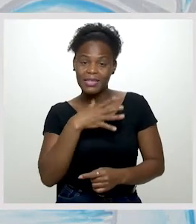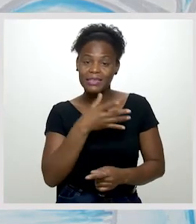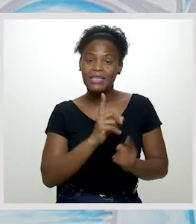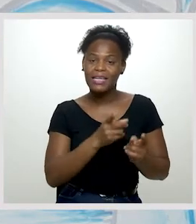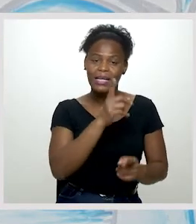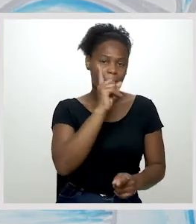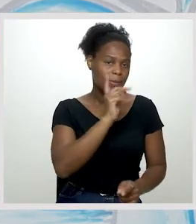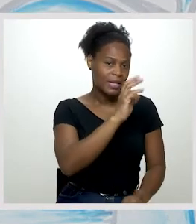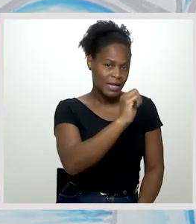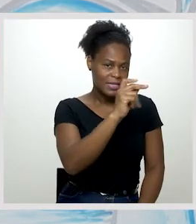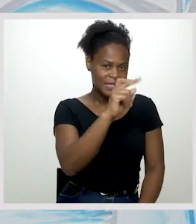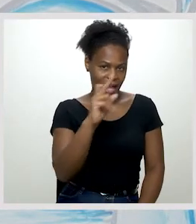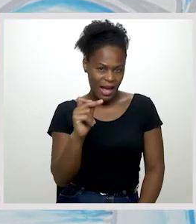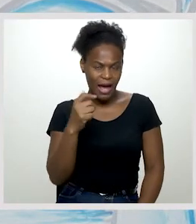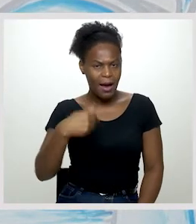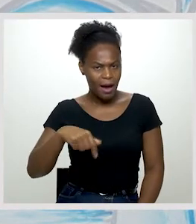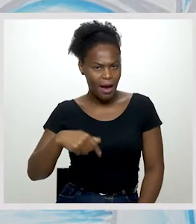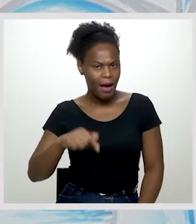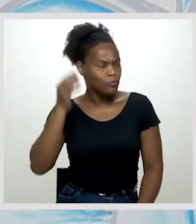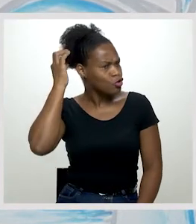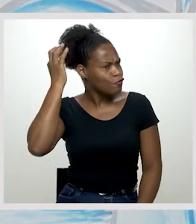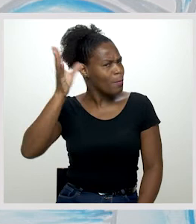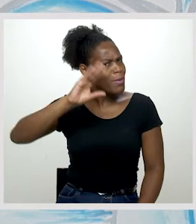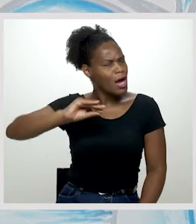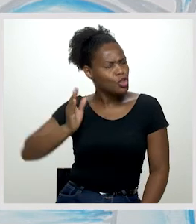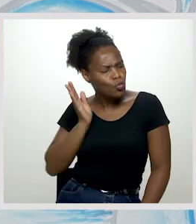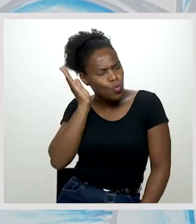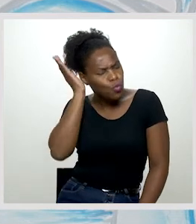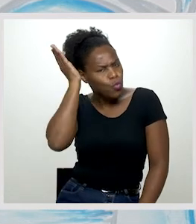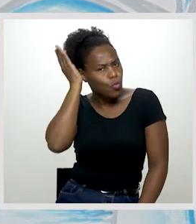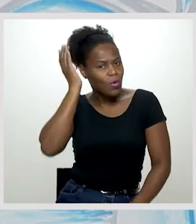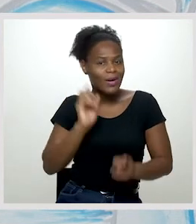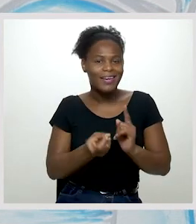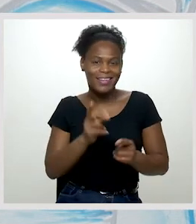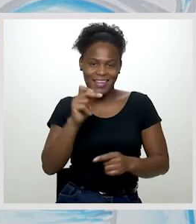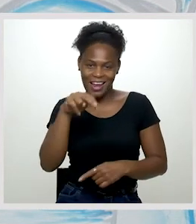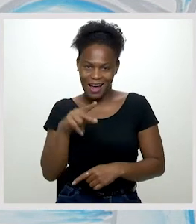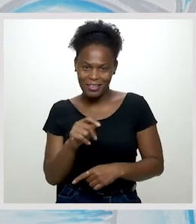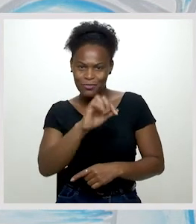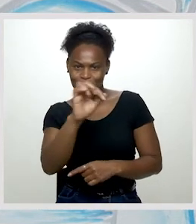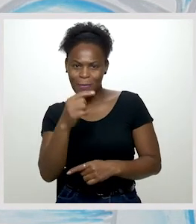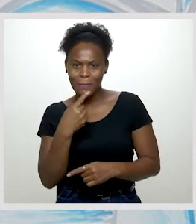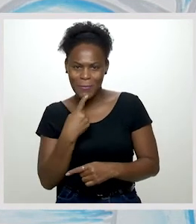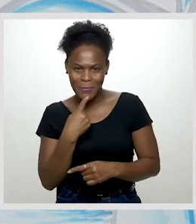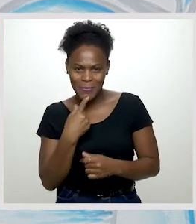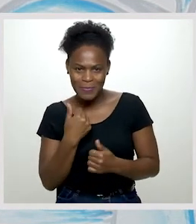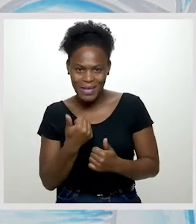Sarah a les cheveux plus courts que Anna. Vous comprenez bien? Oui?